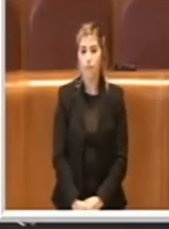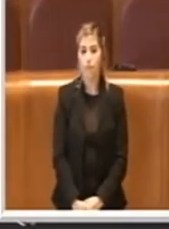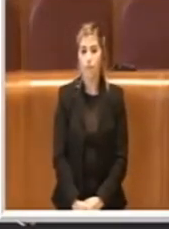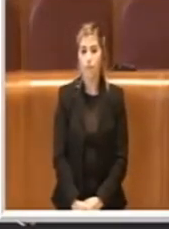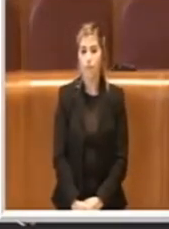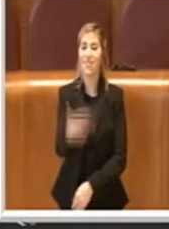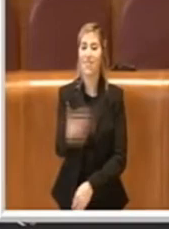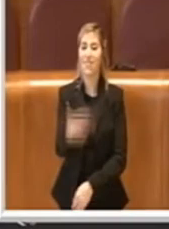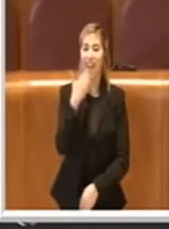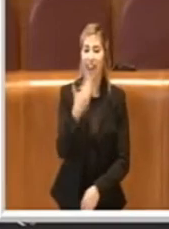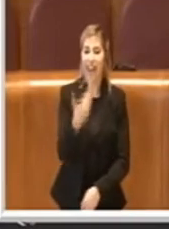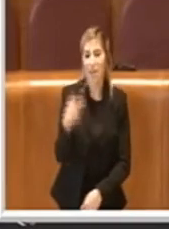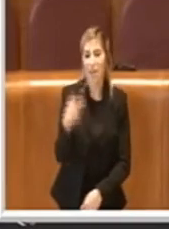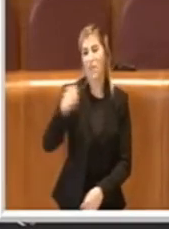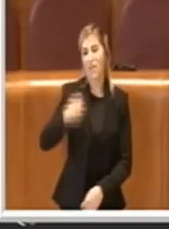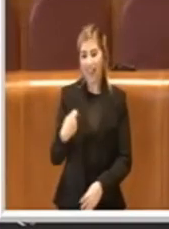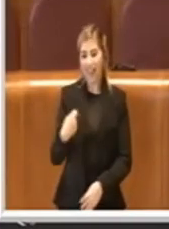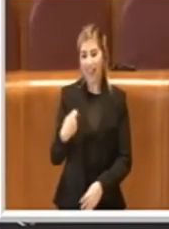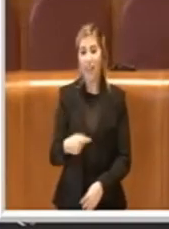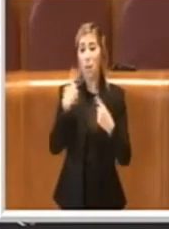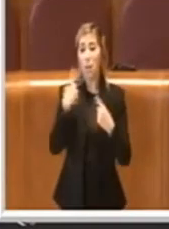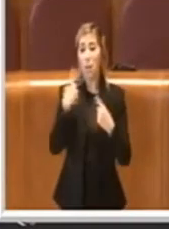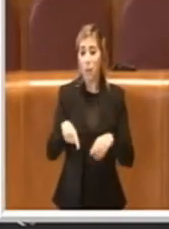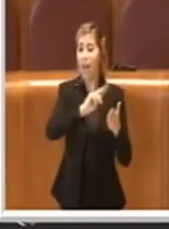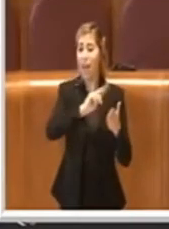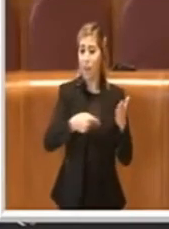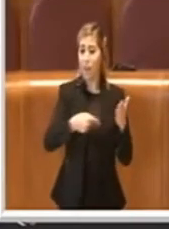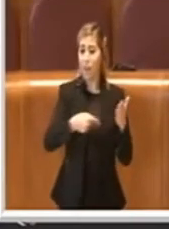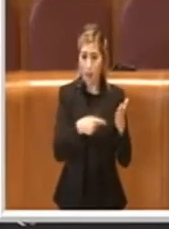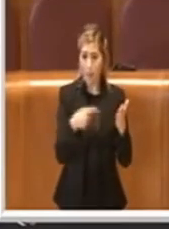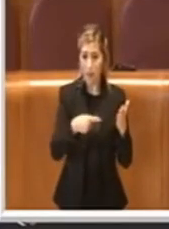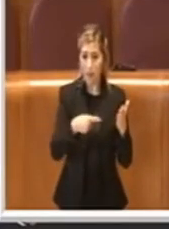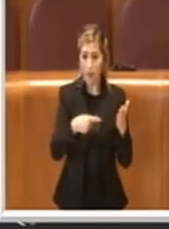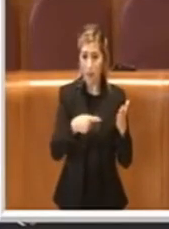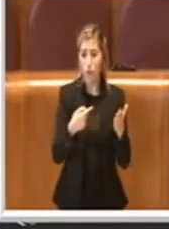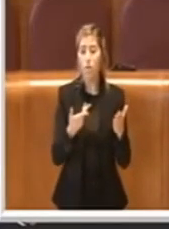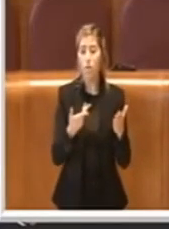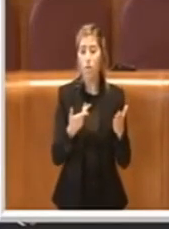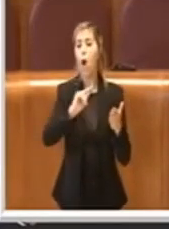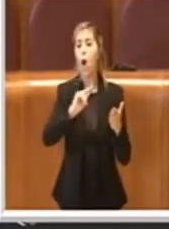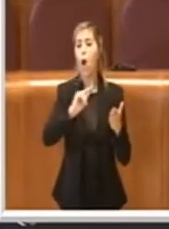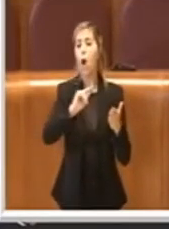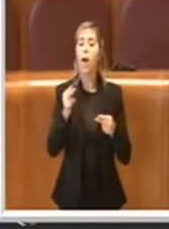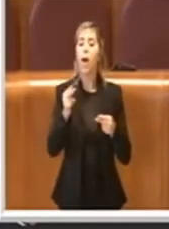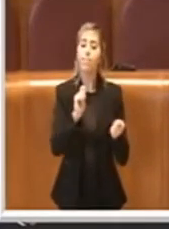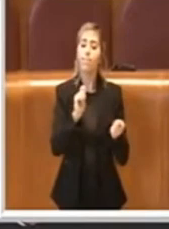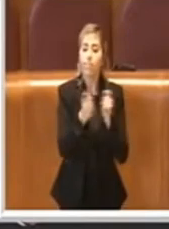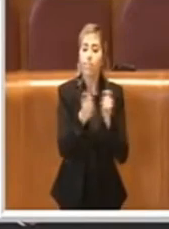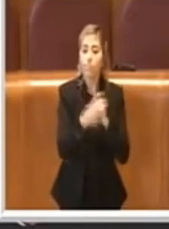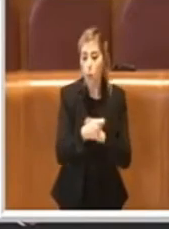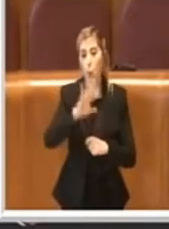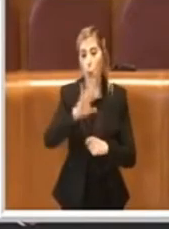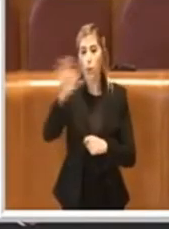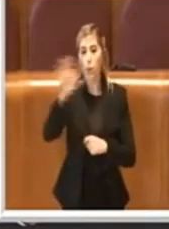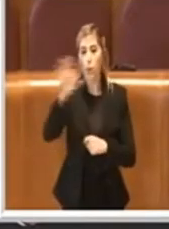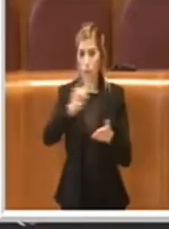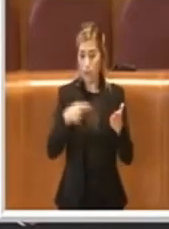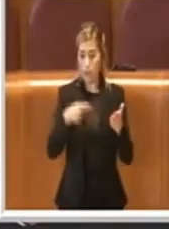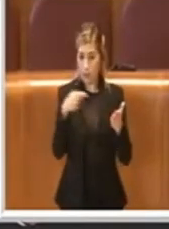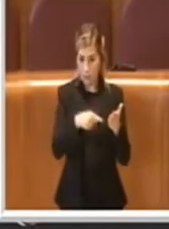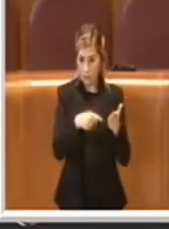grazie presidente questo emendamento in correzione più un altro emendamento che